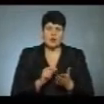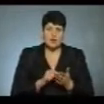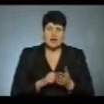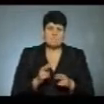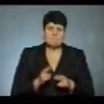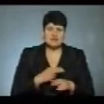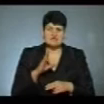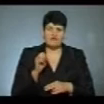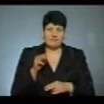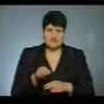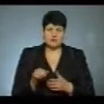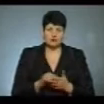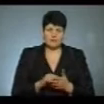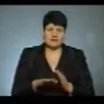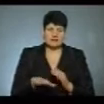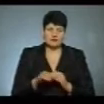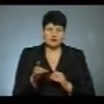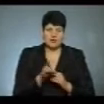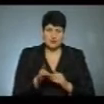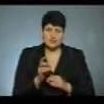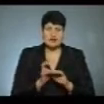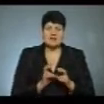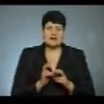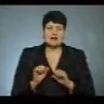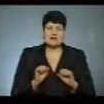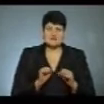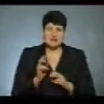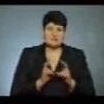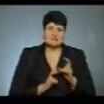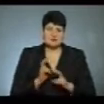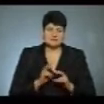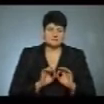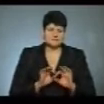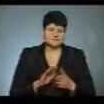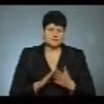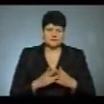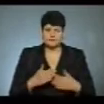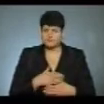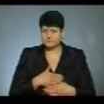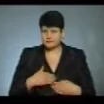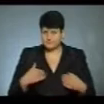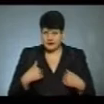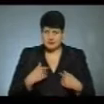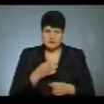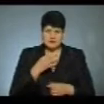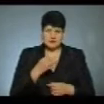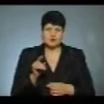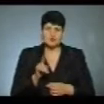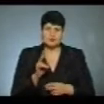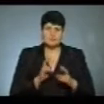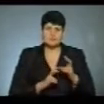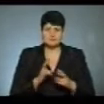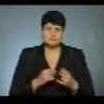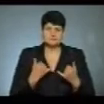на території району. Керівник підприємства Роман Кардашевський коментувати ситуацію відмовився та повідомив, що підприємство